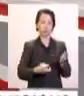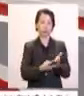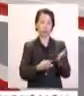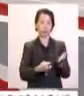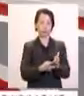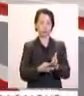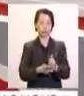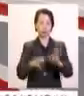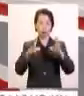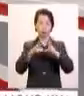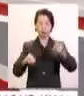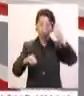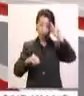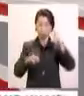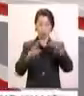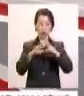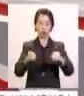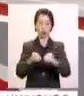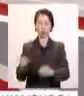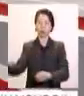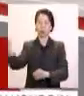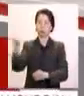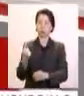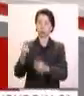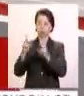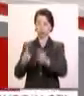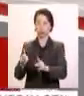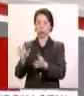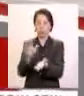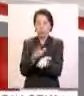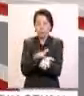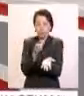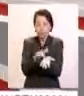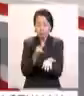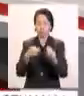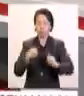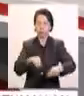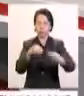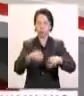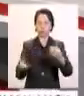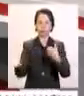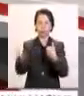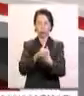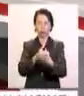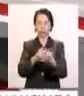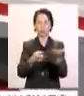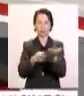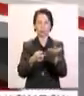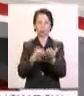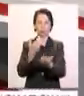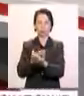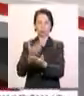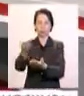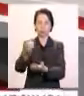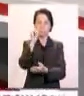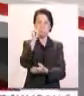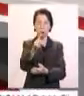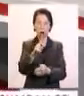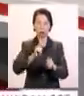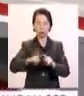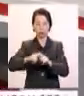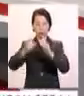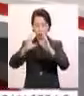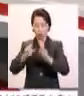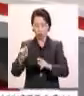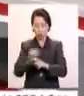tiket Malaysia-Vietnam habis dijual, muncullah pihak-pihak yang mengambil kesempatan menjual kembali tiket yang dibeli pada harga yang melampau. Pelbagai